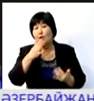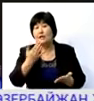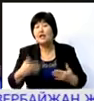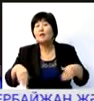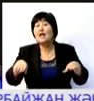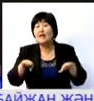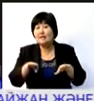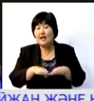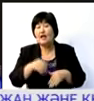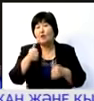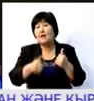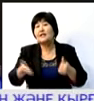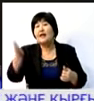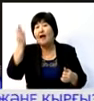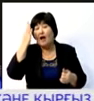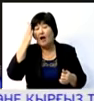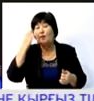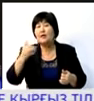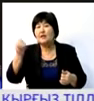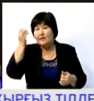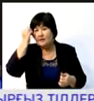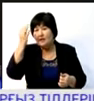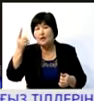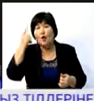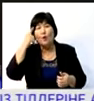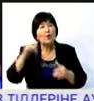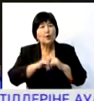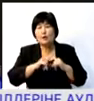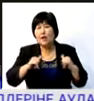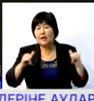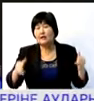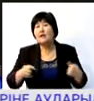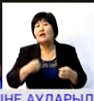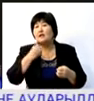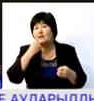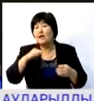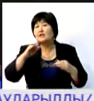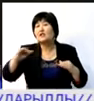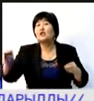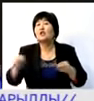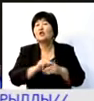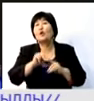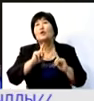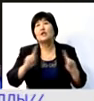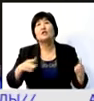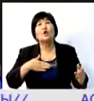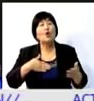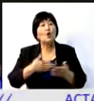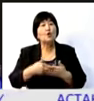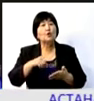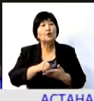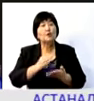сай бәсекеге қабілетті, зерделі, ой өрісі кең, саналы шәкірттерді тәрбиелеуге ерекше үлес қосып